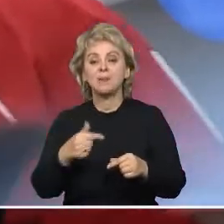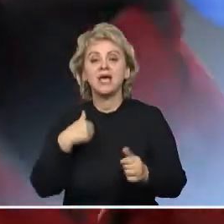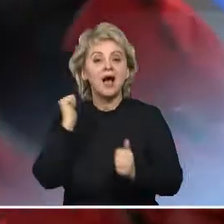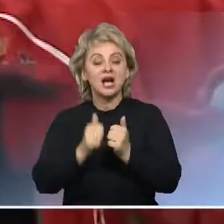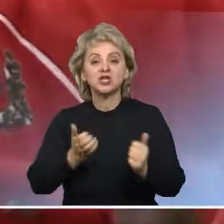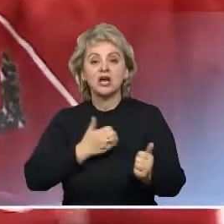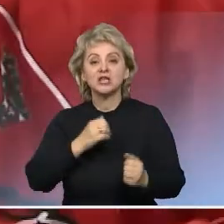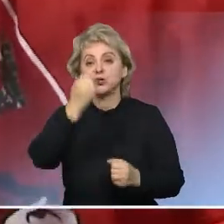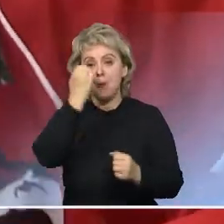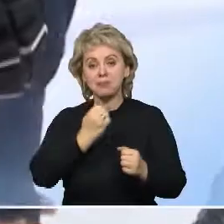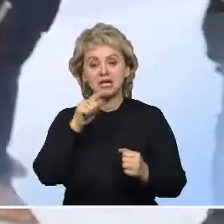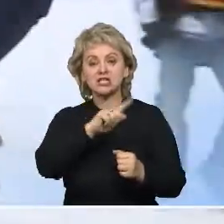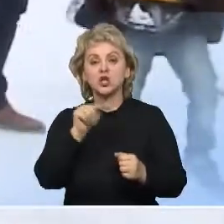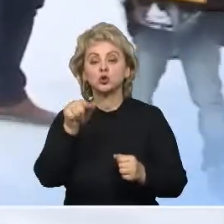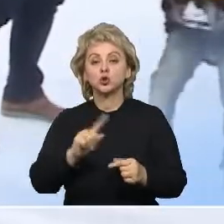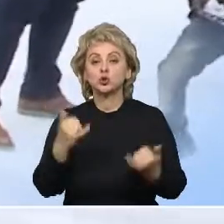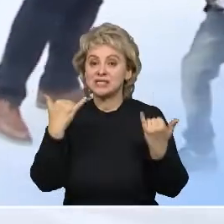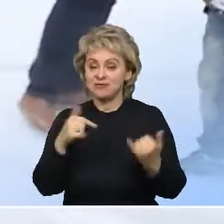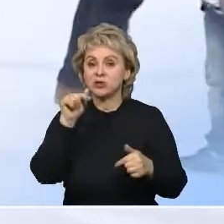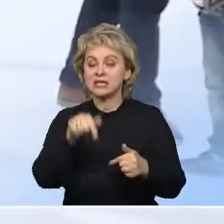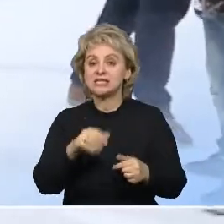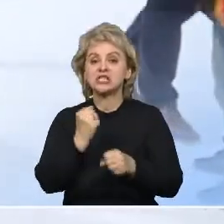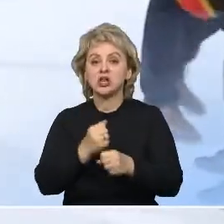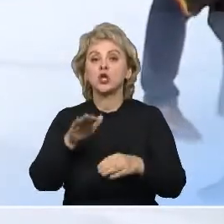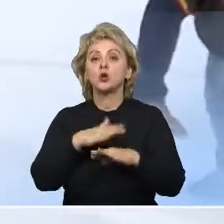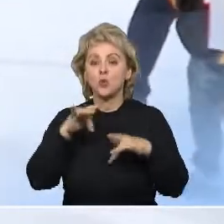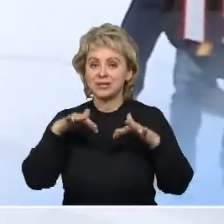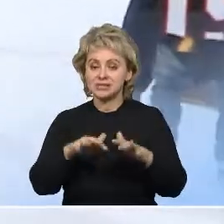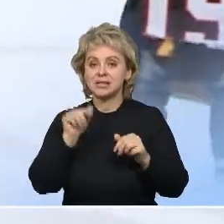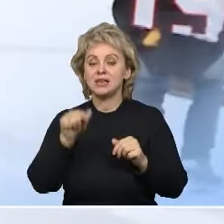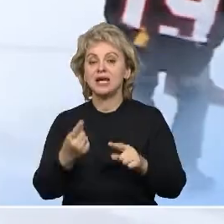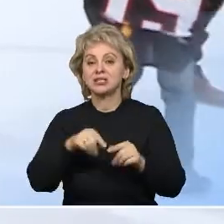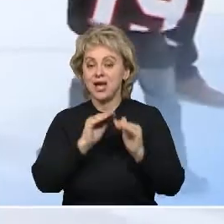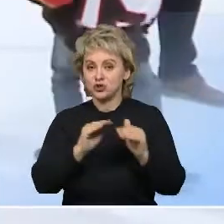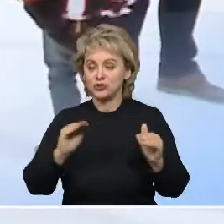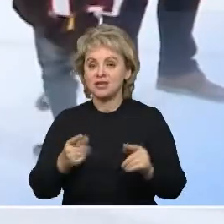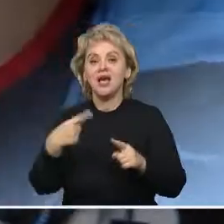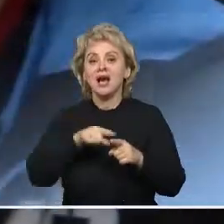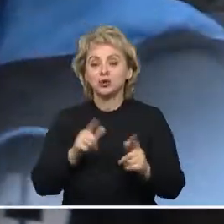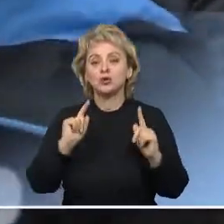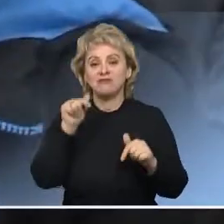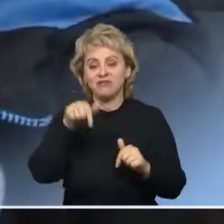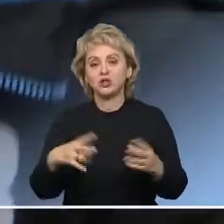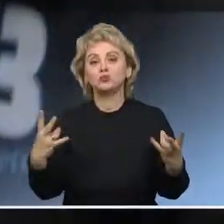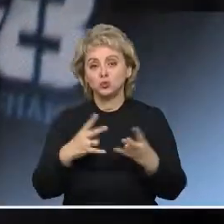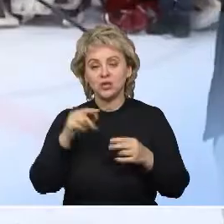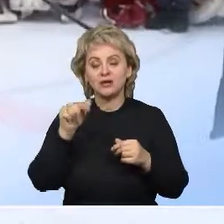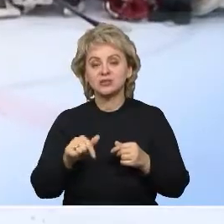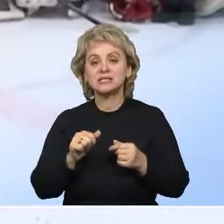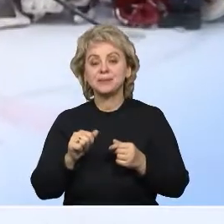каждого хотел бы поблагодарить за то, что они сегодня здесь делают добрые дела для детей, которые действительно в этом